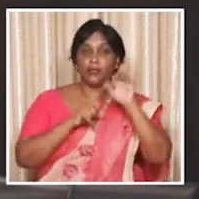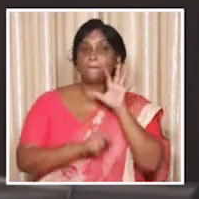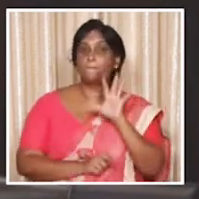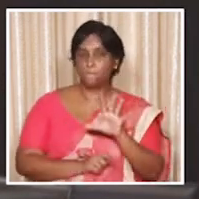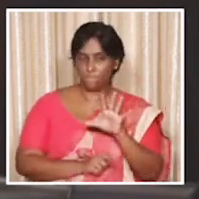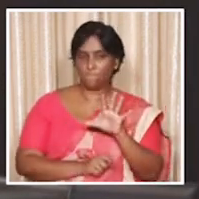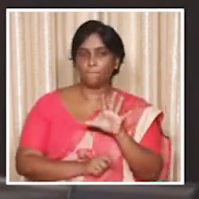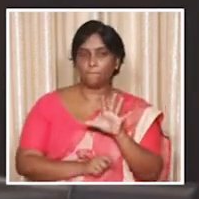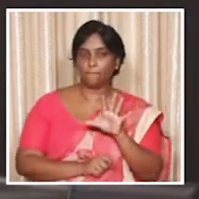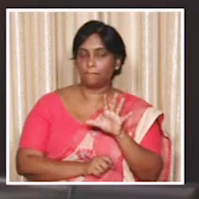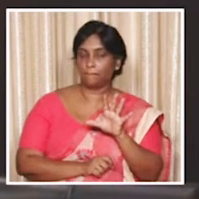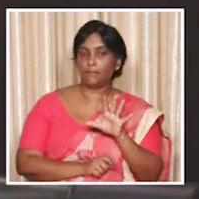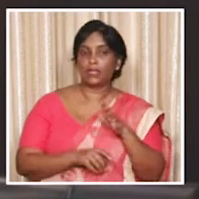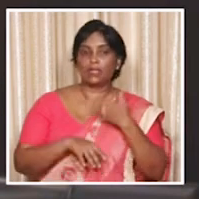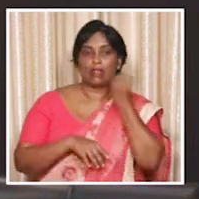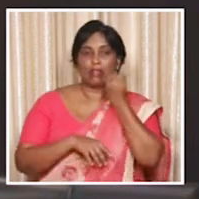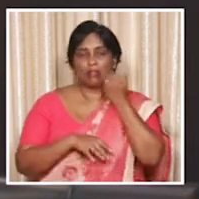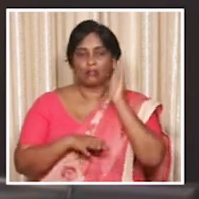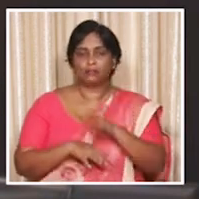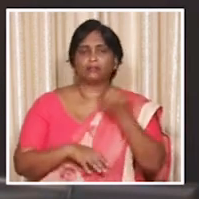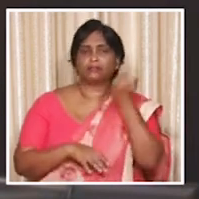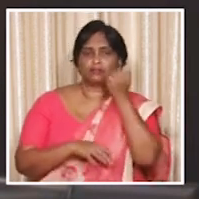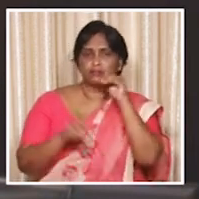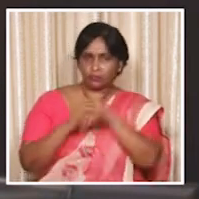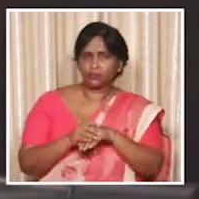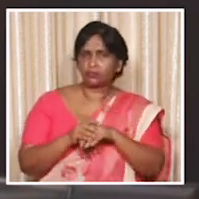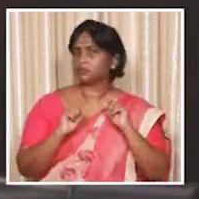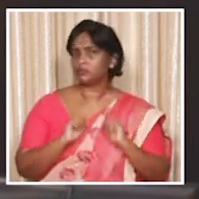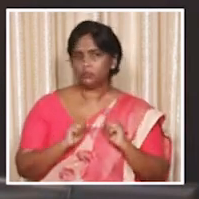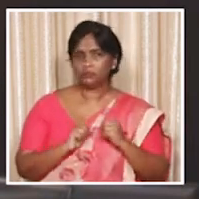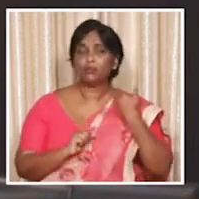දෙනෙක් පිට්න ආබාධ වලට ලක් වෙනවා. එතකොට මේ ආබාධ වලට ලක් වෙන්නේ ඇයි?